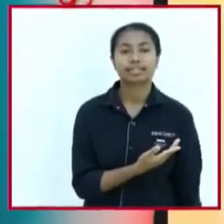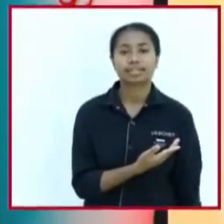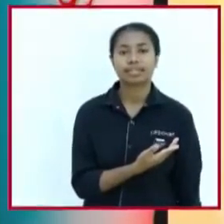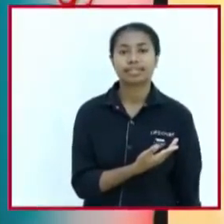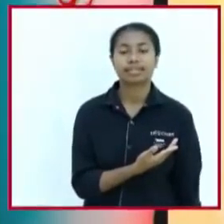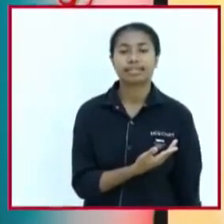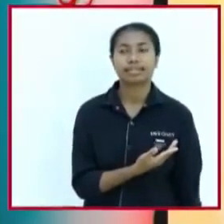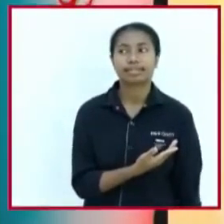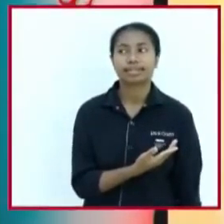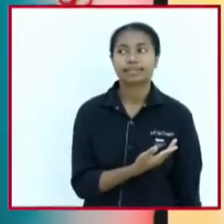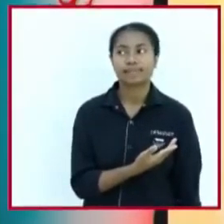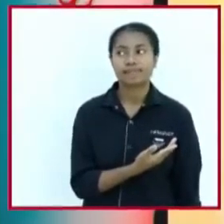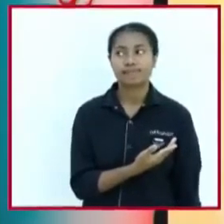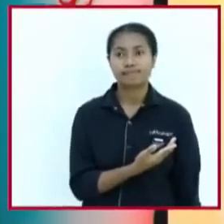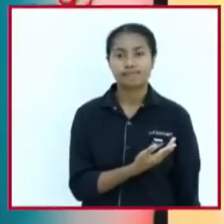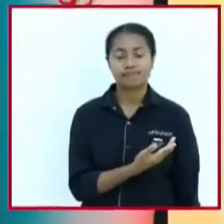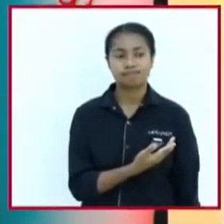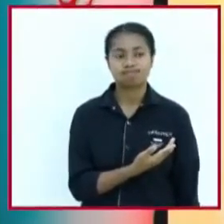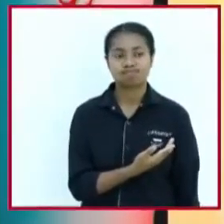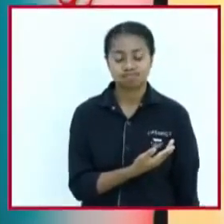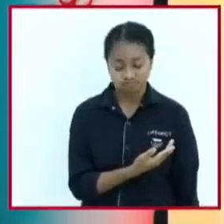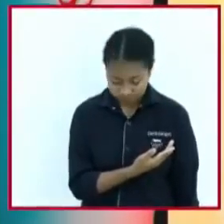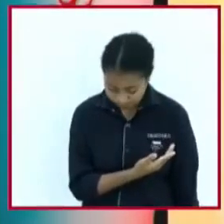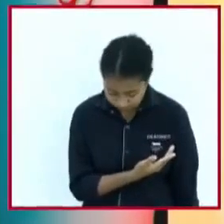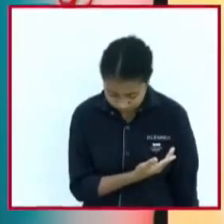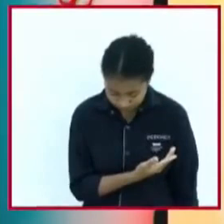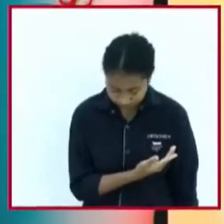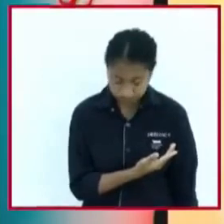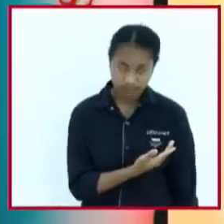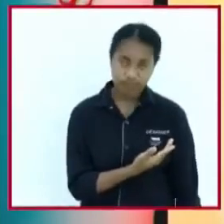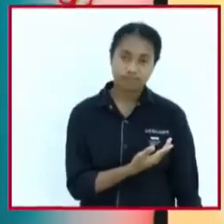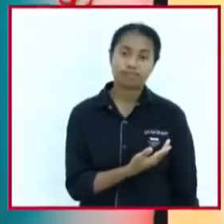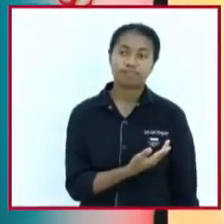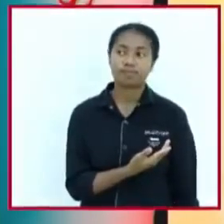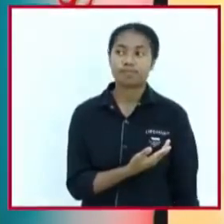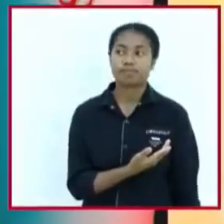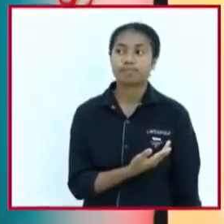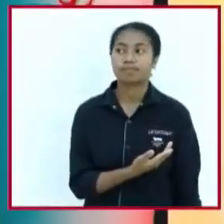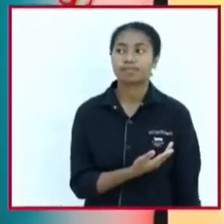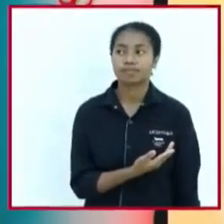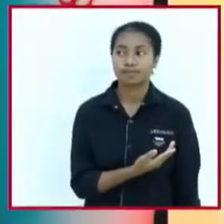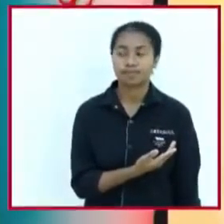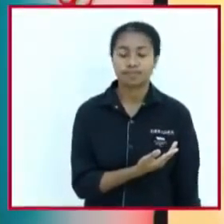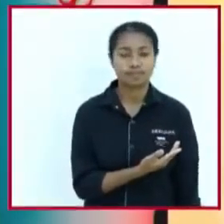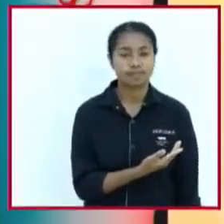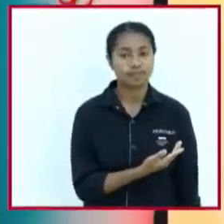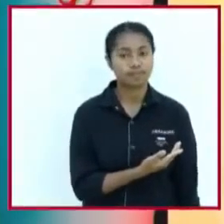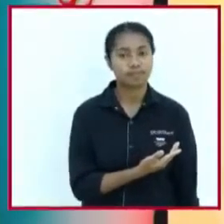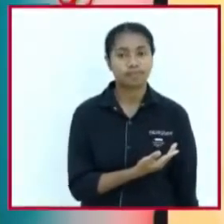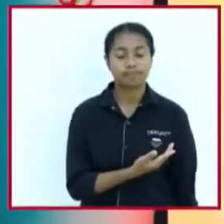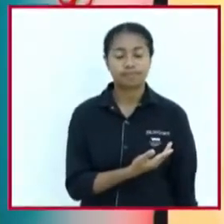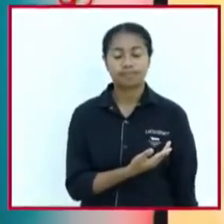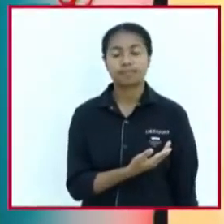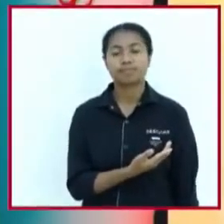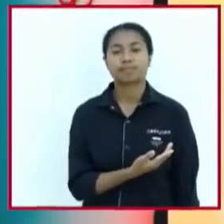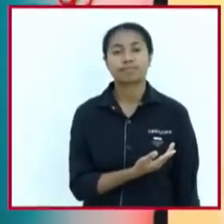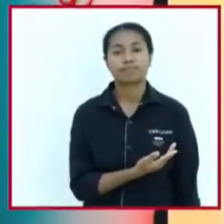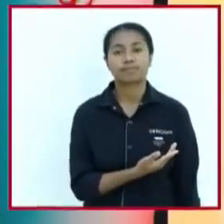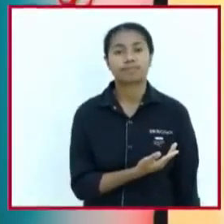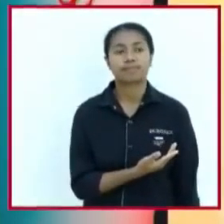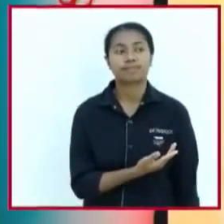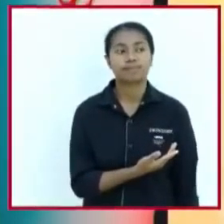Yesus telah mempersembahkan hanya satu korban saja karena dosa ia duduk untuk selama-lamanya disebelah kanan Allah dan